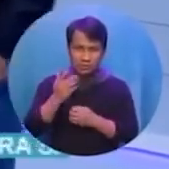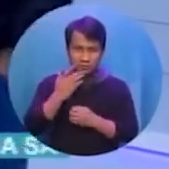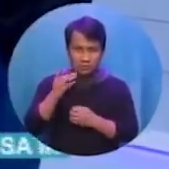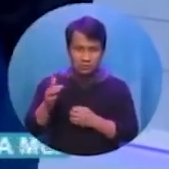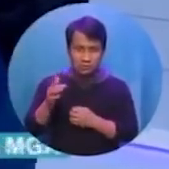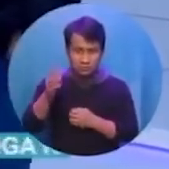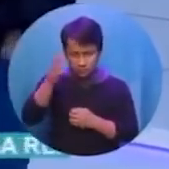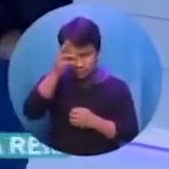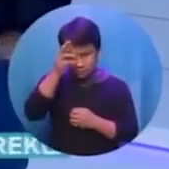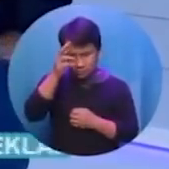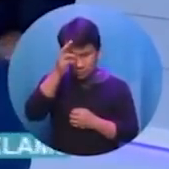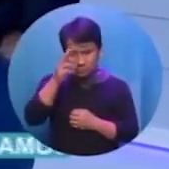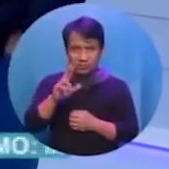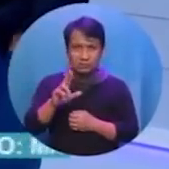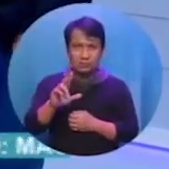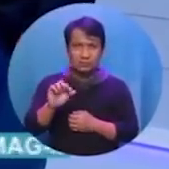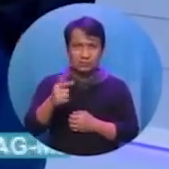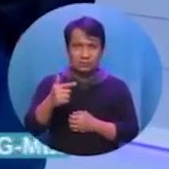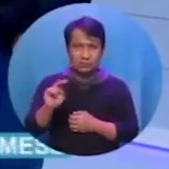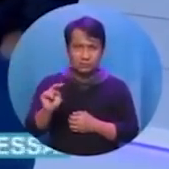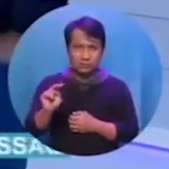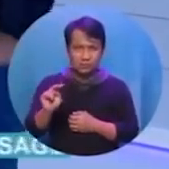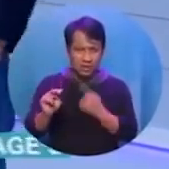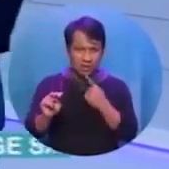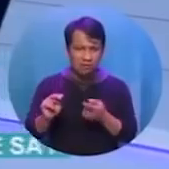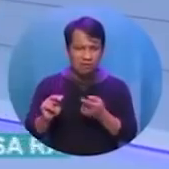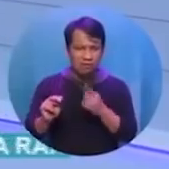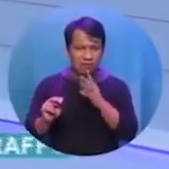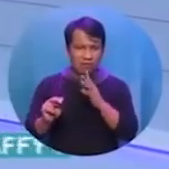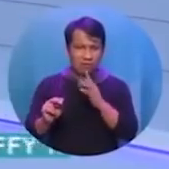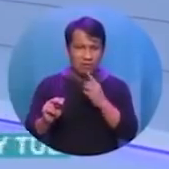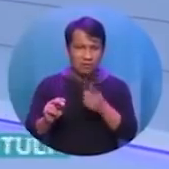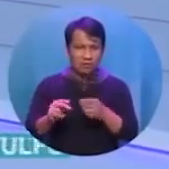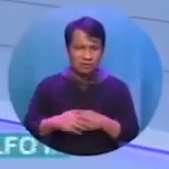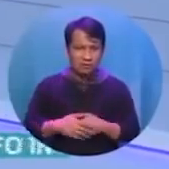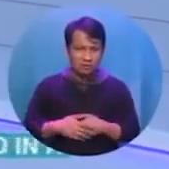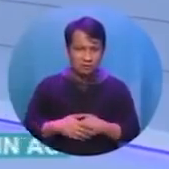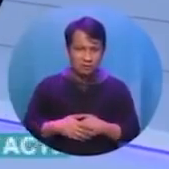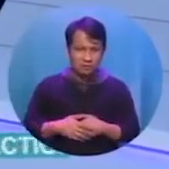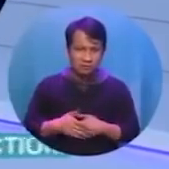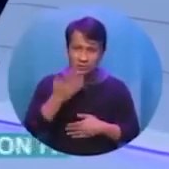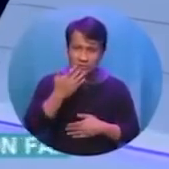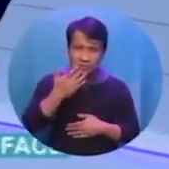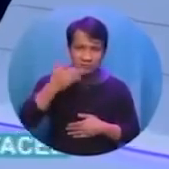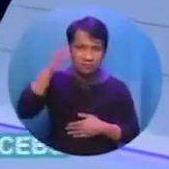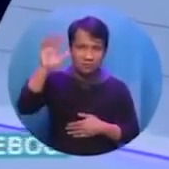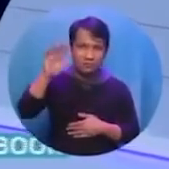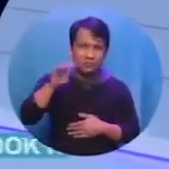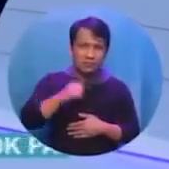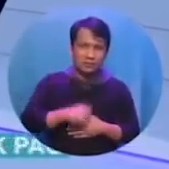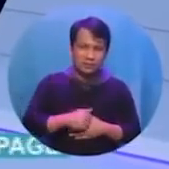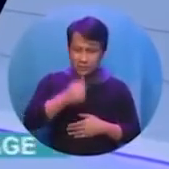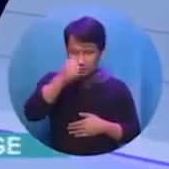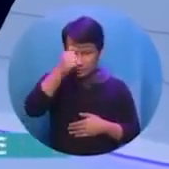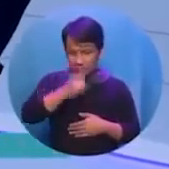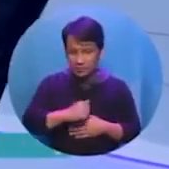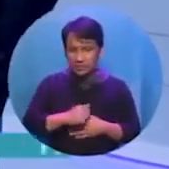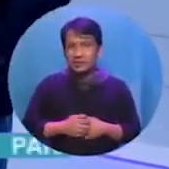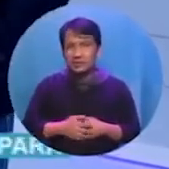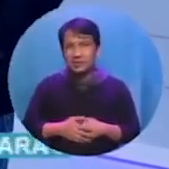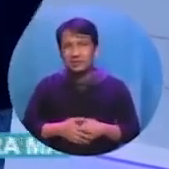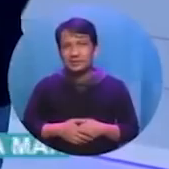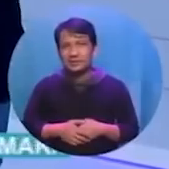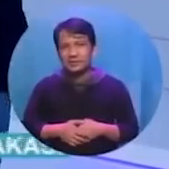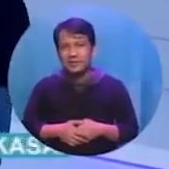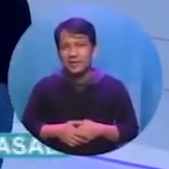sir? Uling roaster. At ano sinasabi ko pag sa uling roasters? Sumobra ang sarap. Pasensya na.